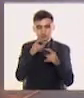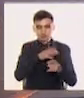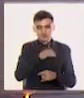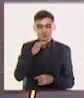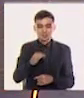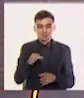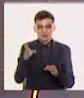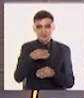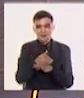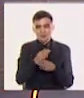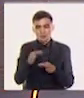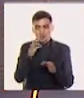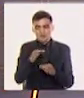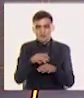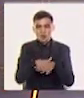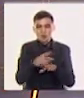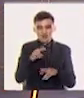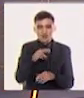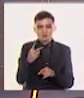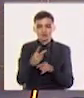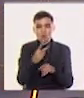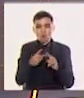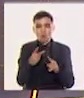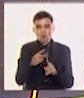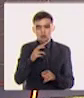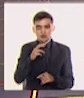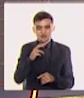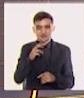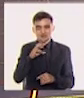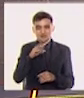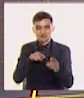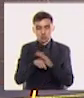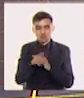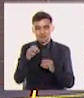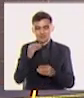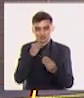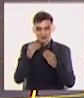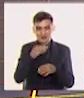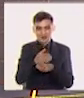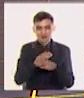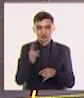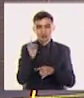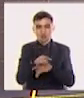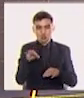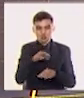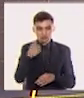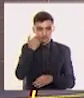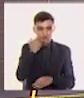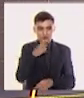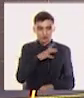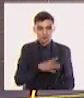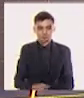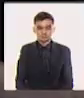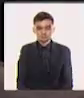әлеуметтік нанды тұтынатын қараша халықты екінші сұрыпты ұнмен алдау адам төзгісіз ұят жағдай дейді нан пісіруші.